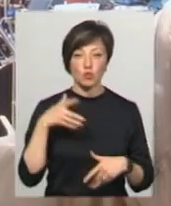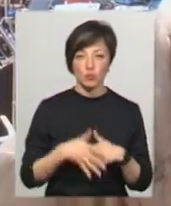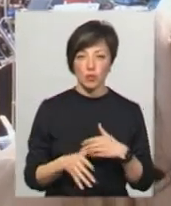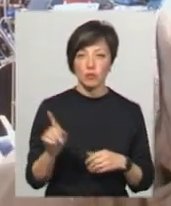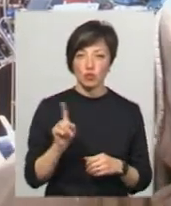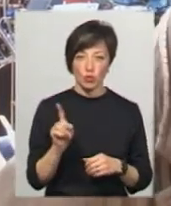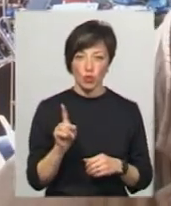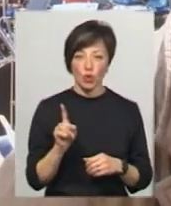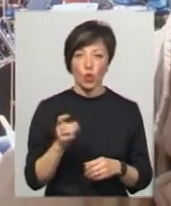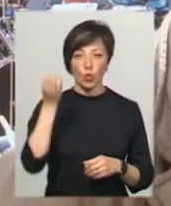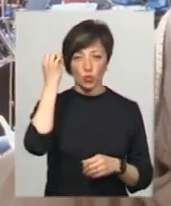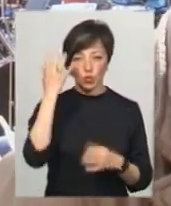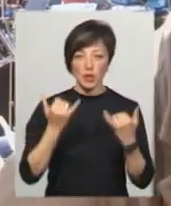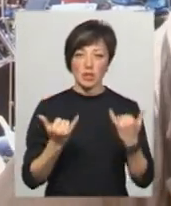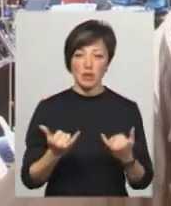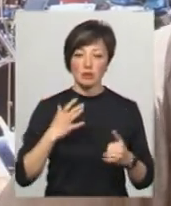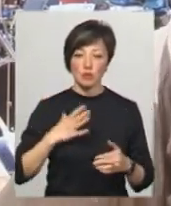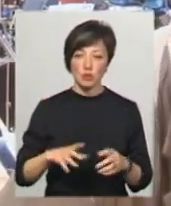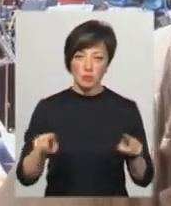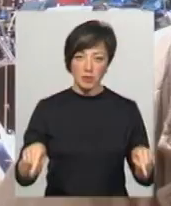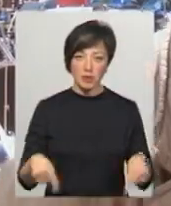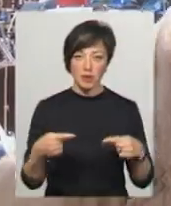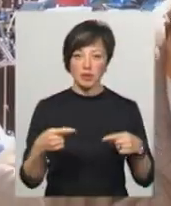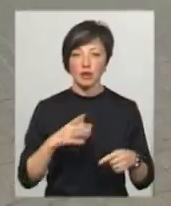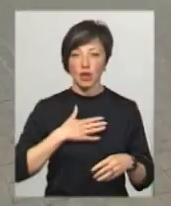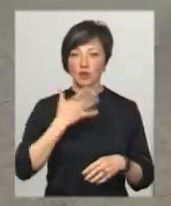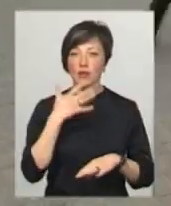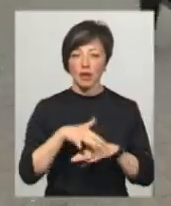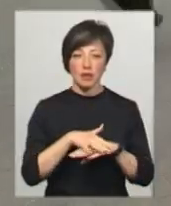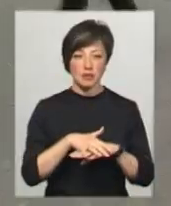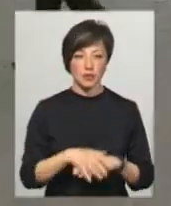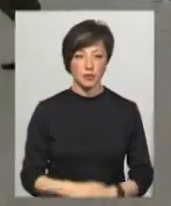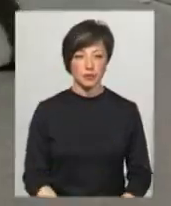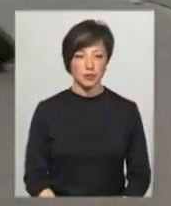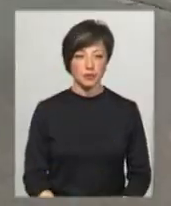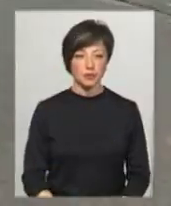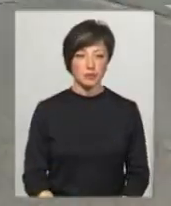що культура зараз мусить піднімати, підтримувати нашу націю.